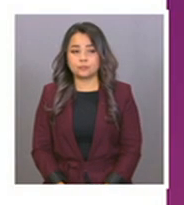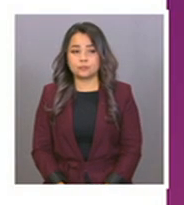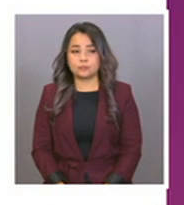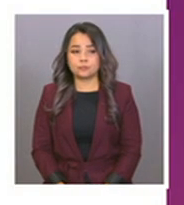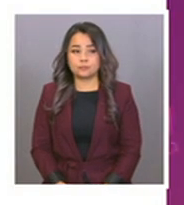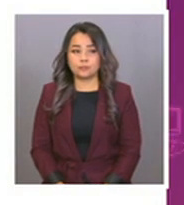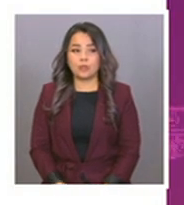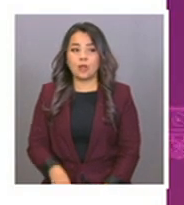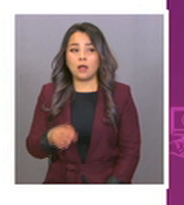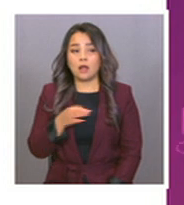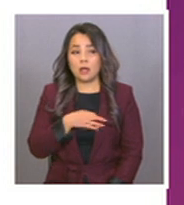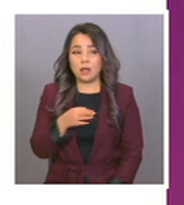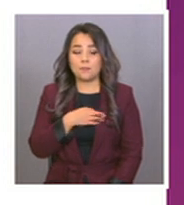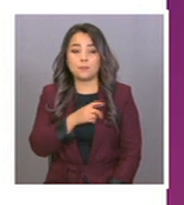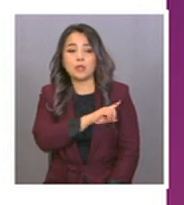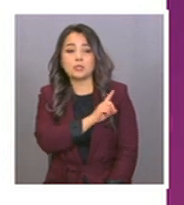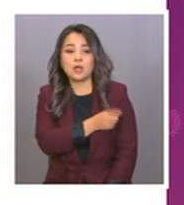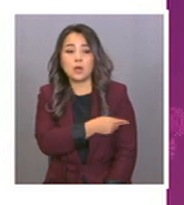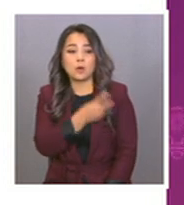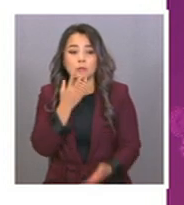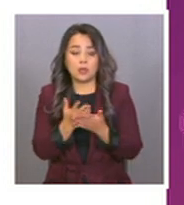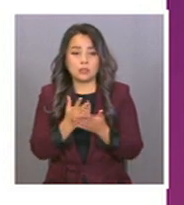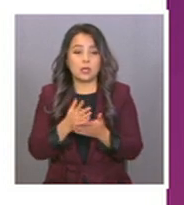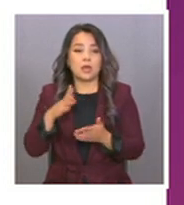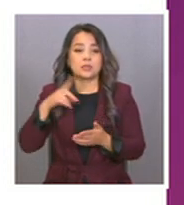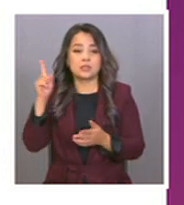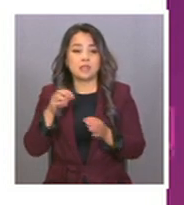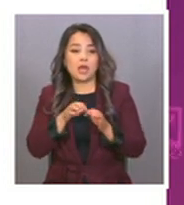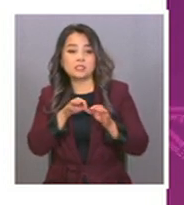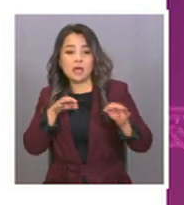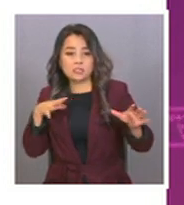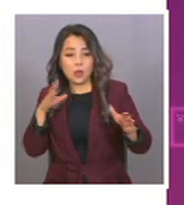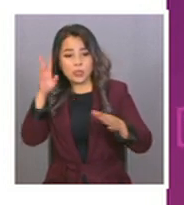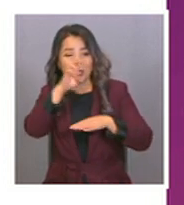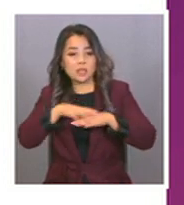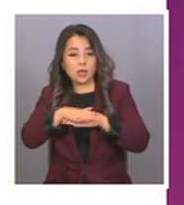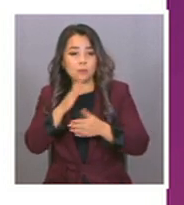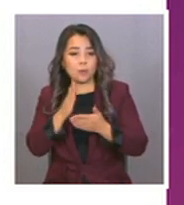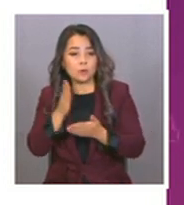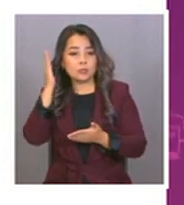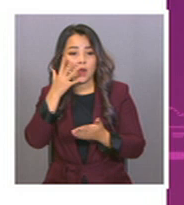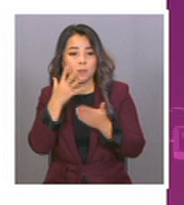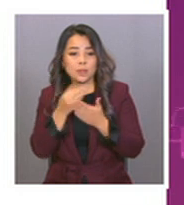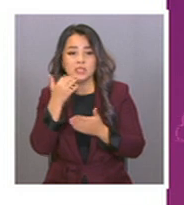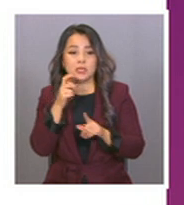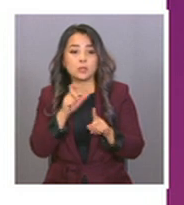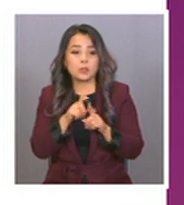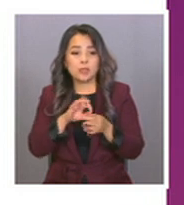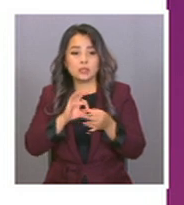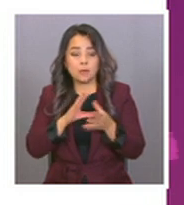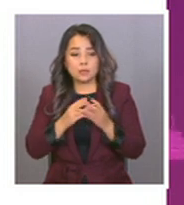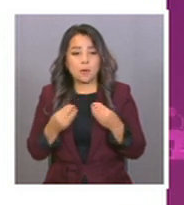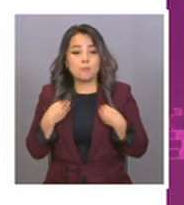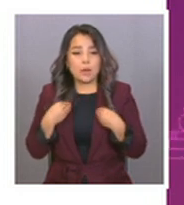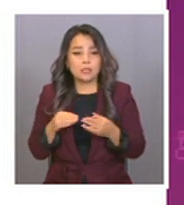Ақ білектің күшімен, ақ найзаның ұшымен ел болуды ойлаңдар шешендік сөзі батырлық